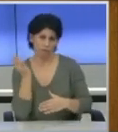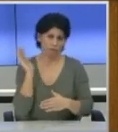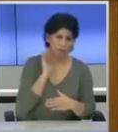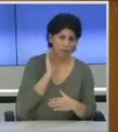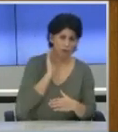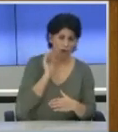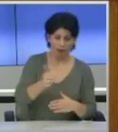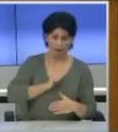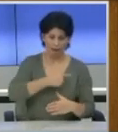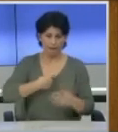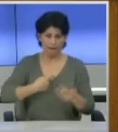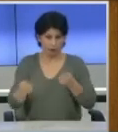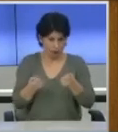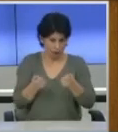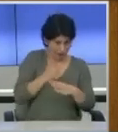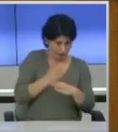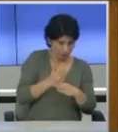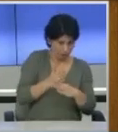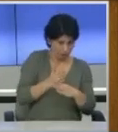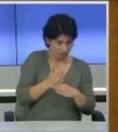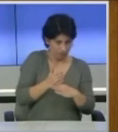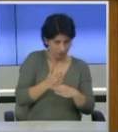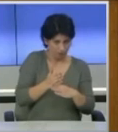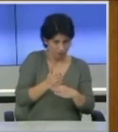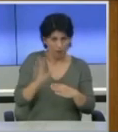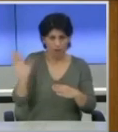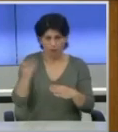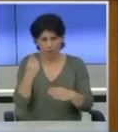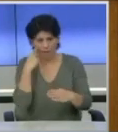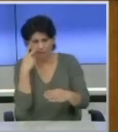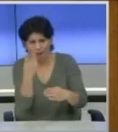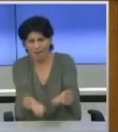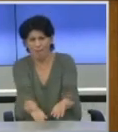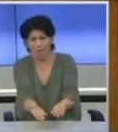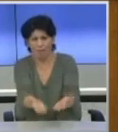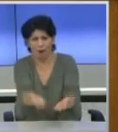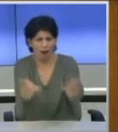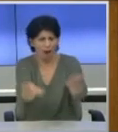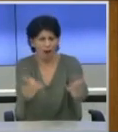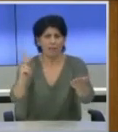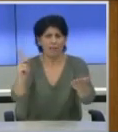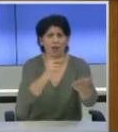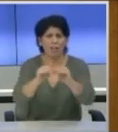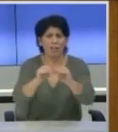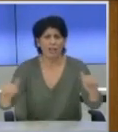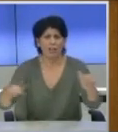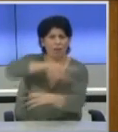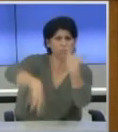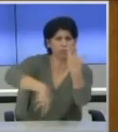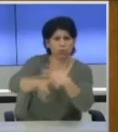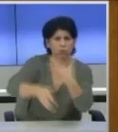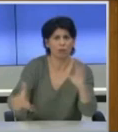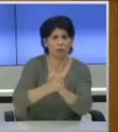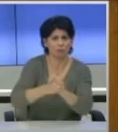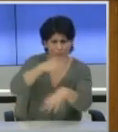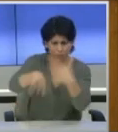το αυτοδιοίκητο εντός εισαγωγικών του ποδοσφαίρου όταν διακινδυνεύεται η κοινωνική ειρήνη και η